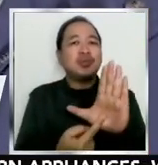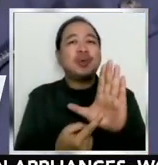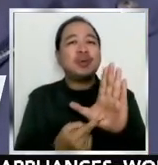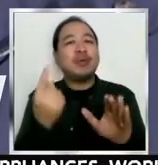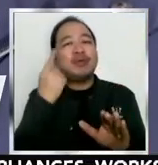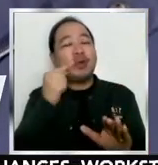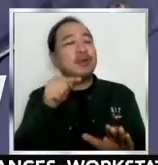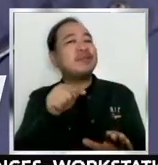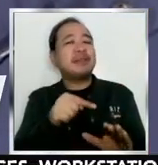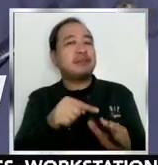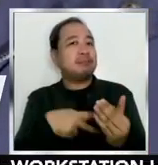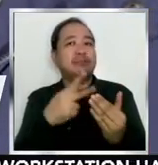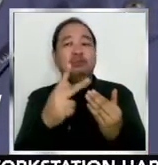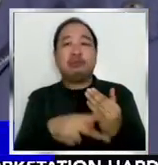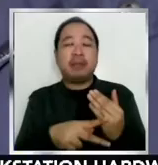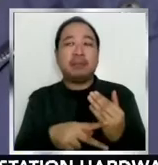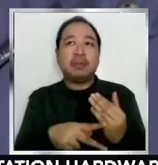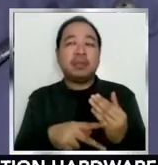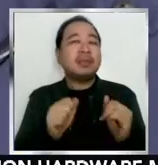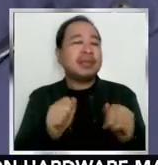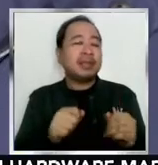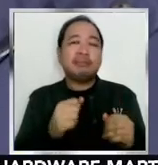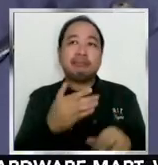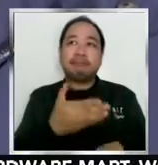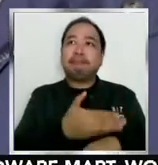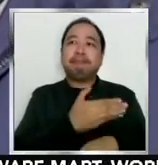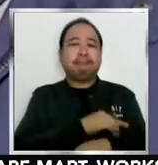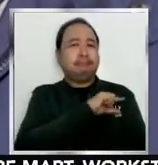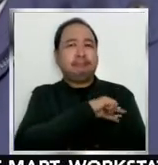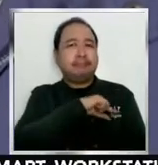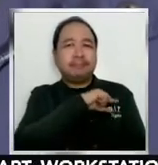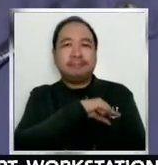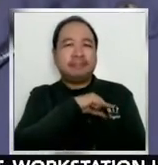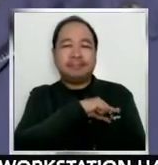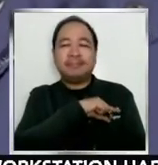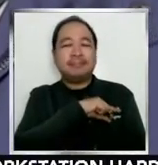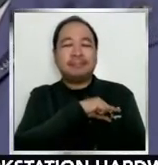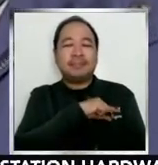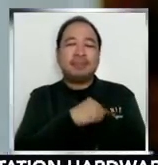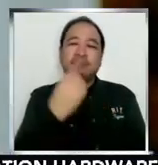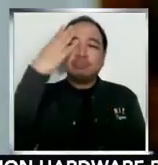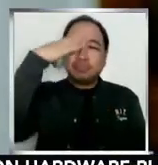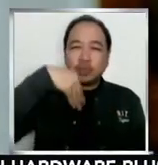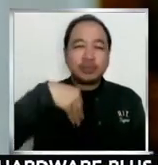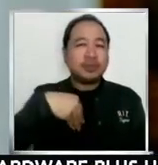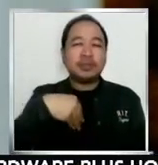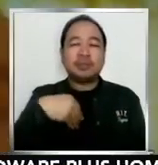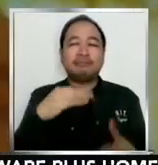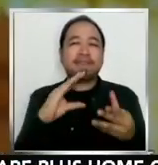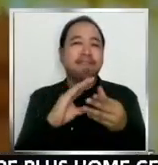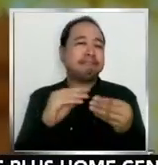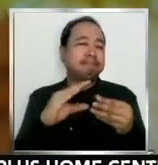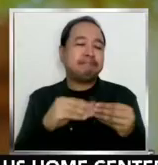look na sobrang ganda at siksik sa Ricardo's, kumbaga.